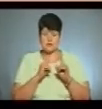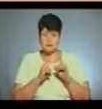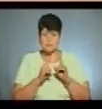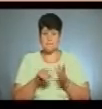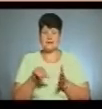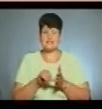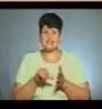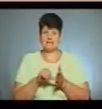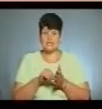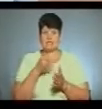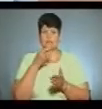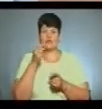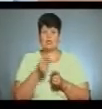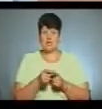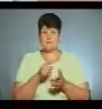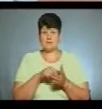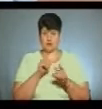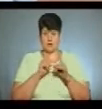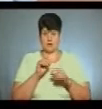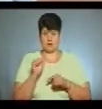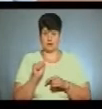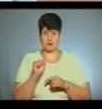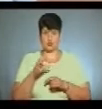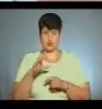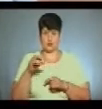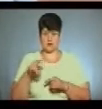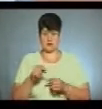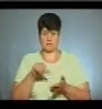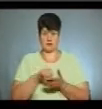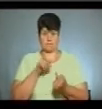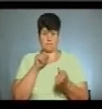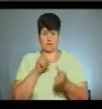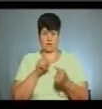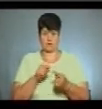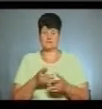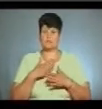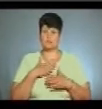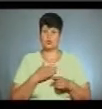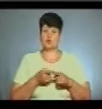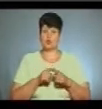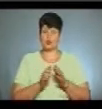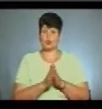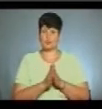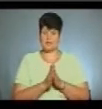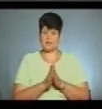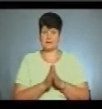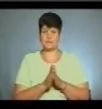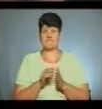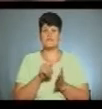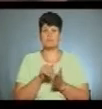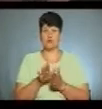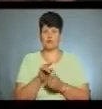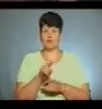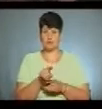Представник відповідача Тернопільської міськради Аліна Сухарська виступила проти. У задоволенні цього клопотання стороні позивача відмовили, бо